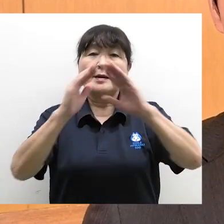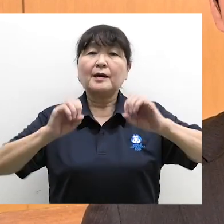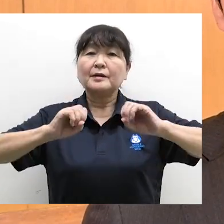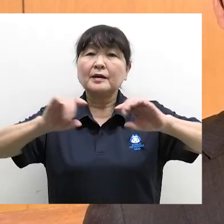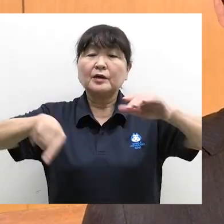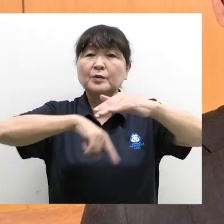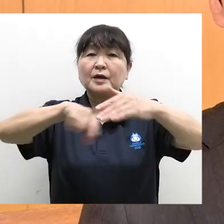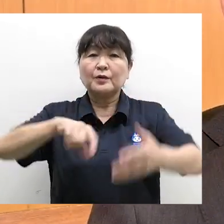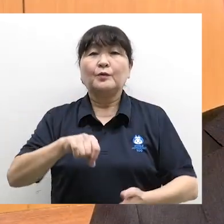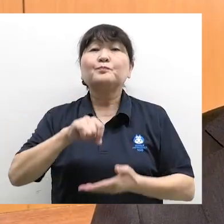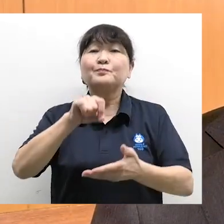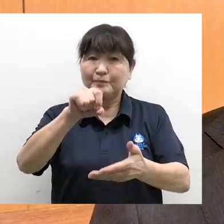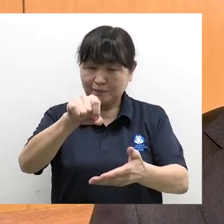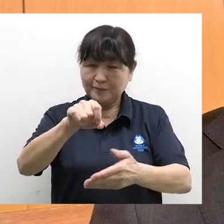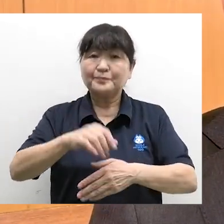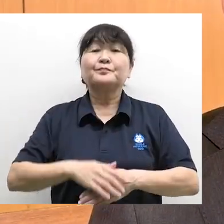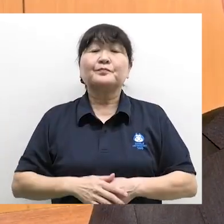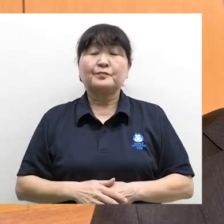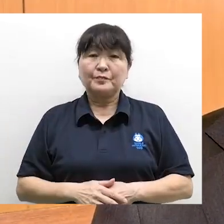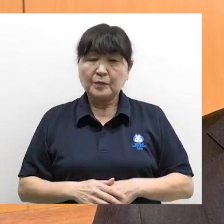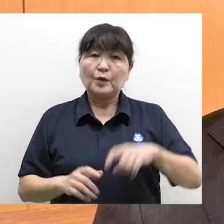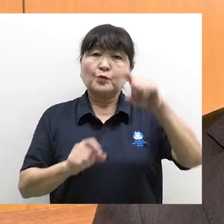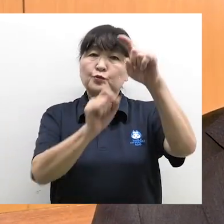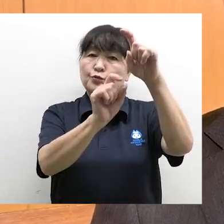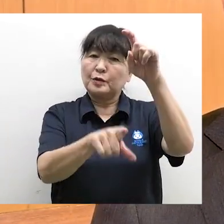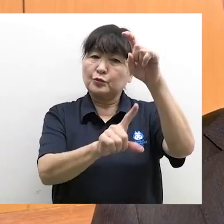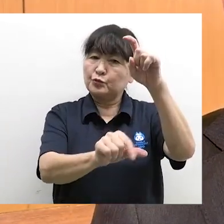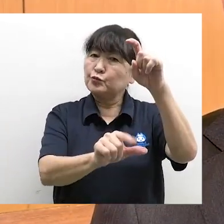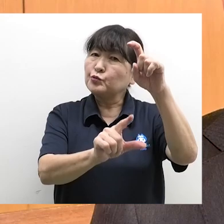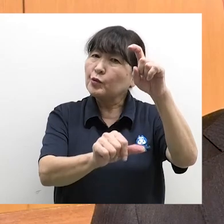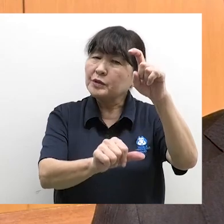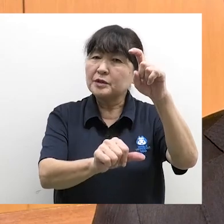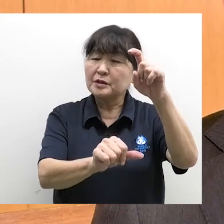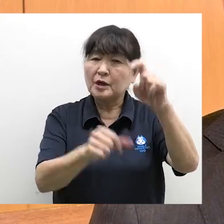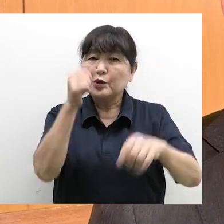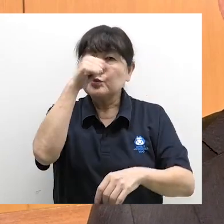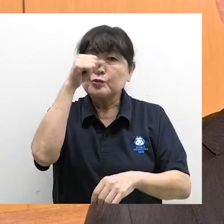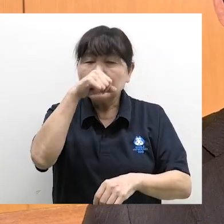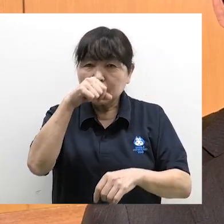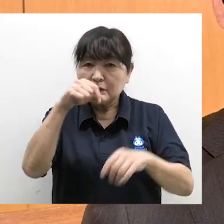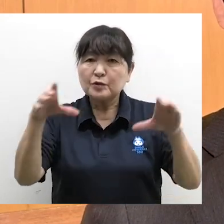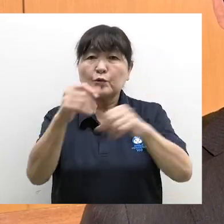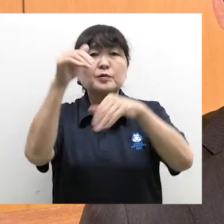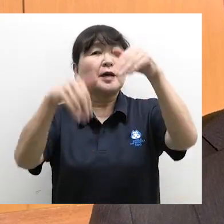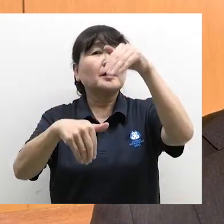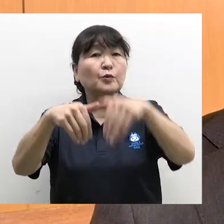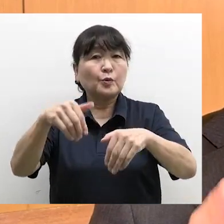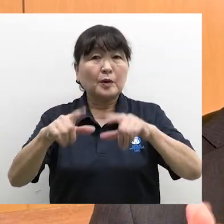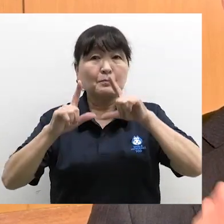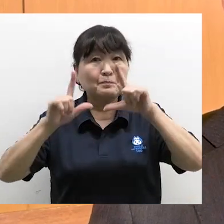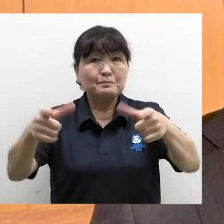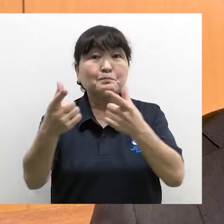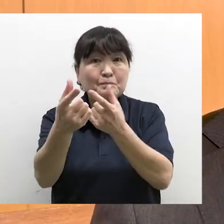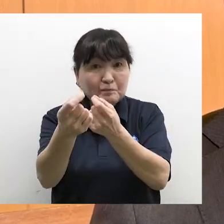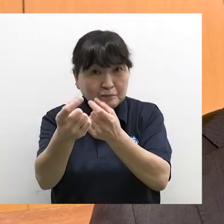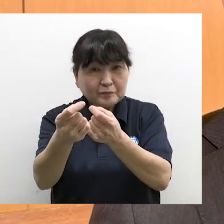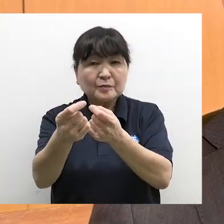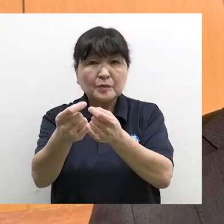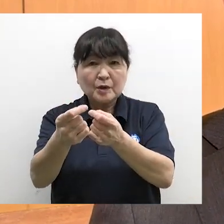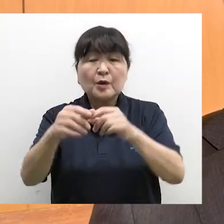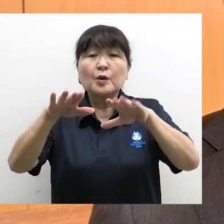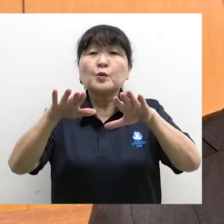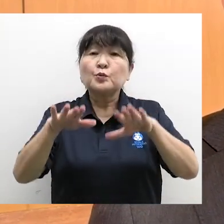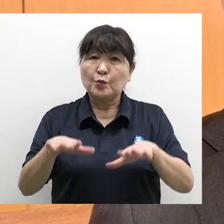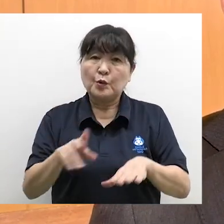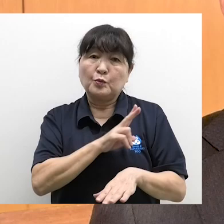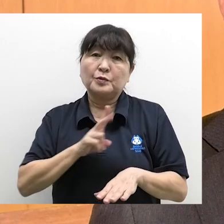けいたします。今月15日に衆議院総選挙が公示をされました。これを録画している時点で2